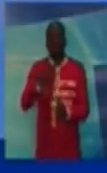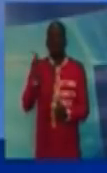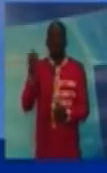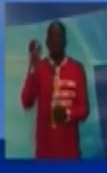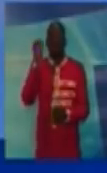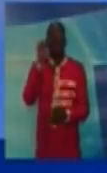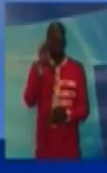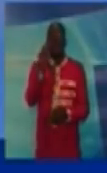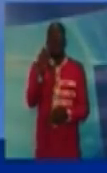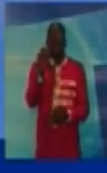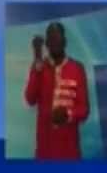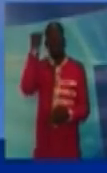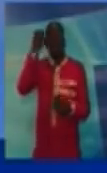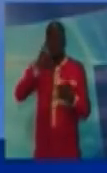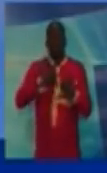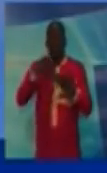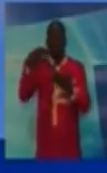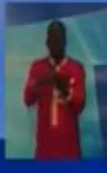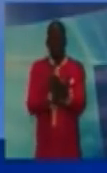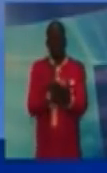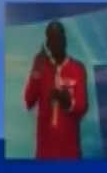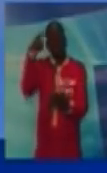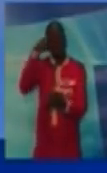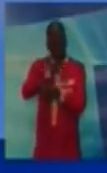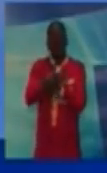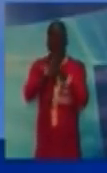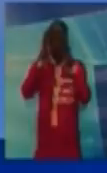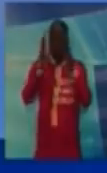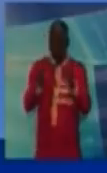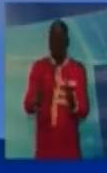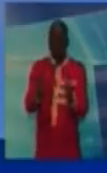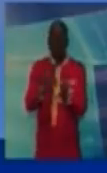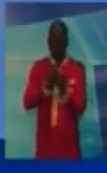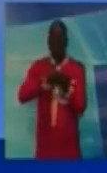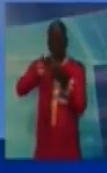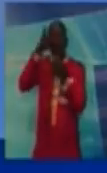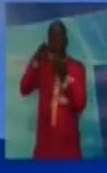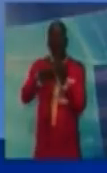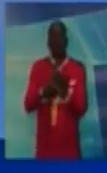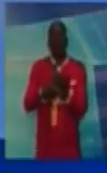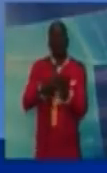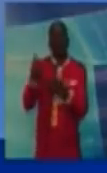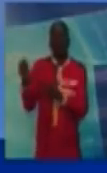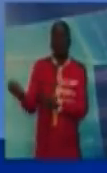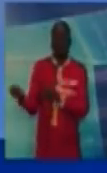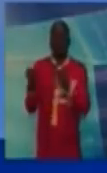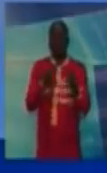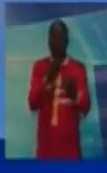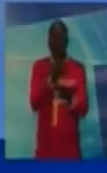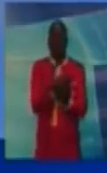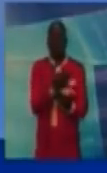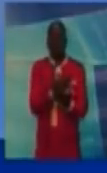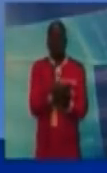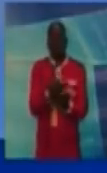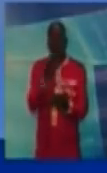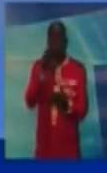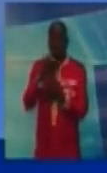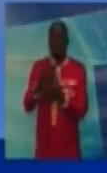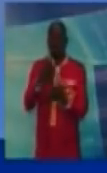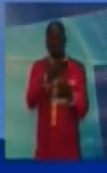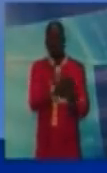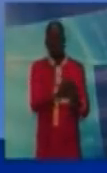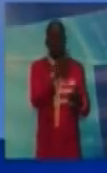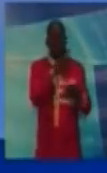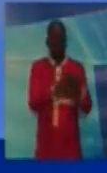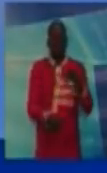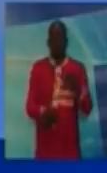de l'actualité, il y a du nouveau pour les entrepreneurs avec le programme Cash Transfer et Fonds à coût partagé.